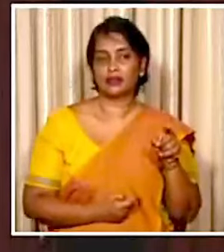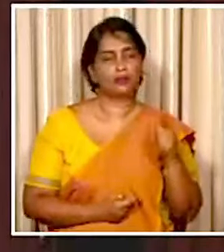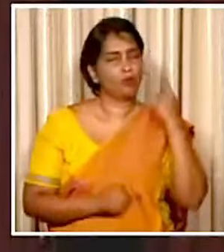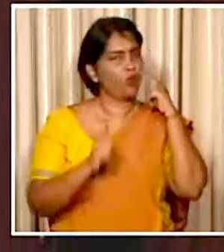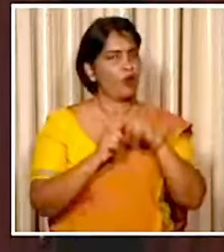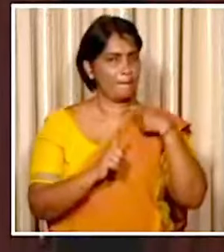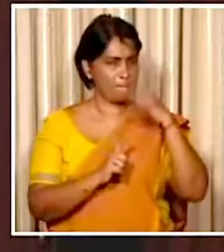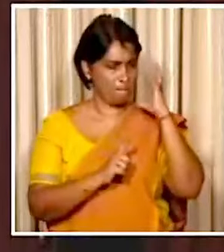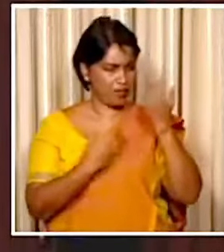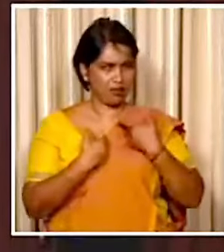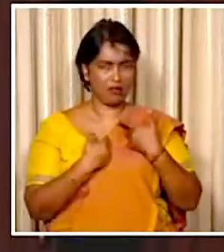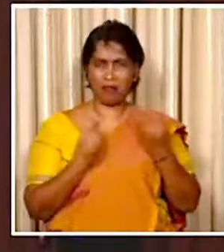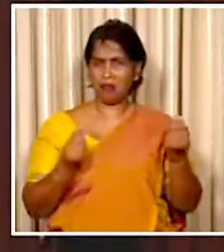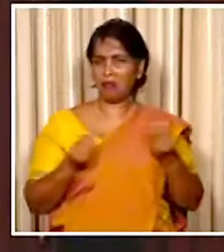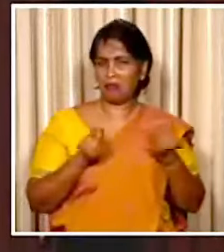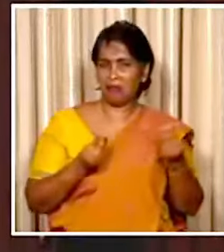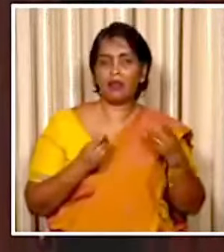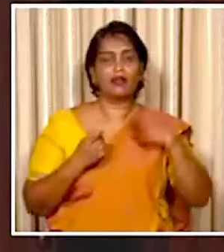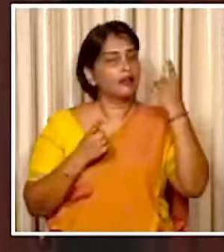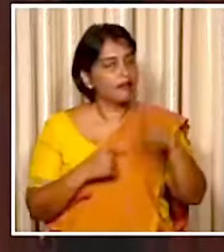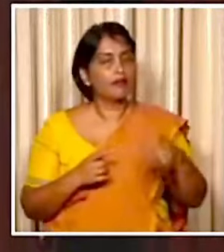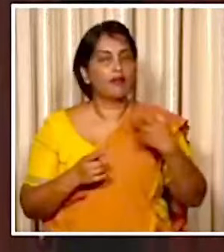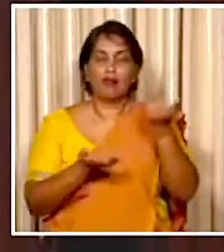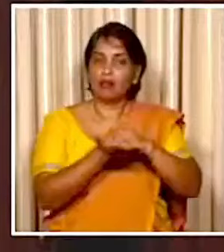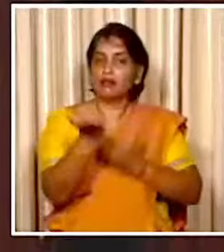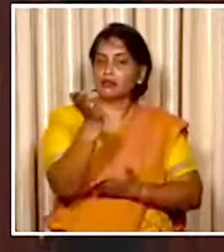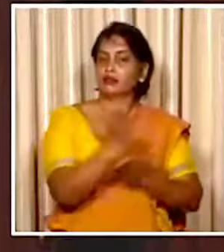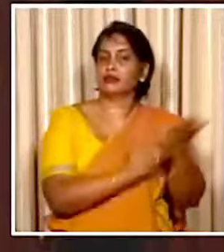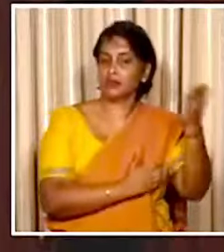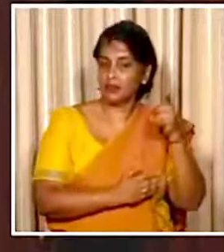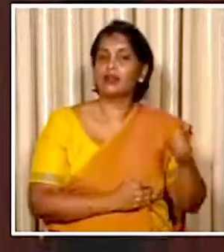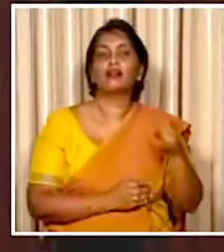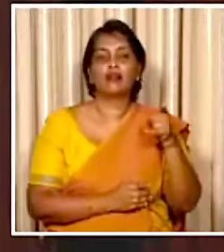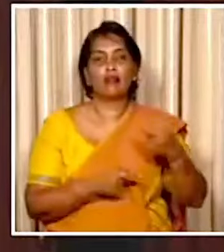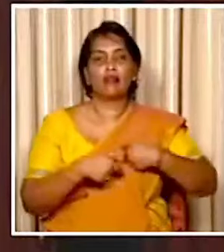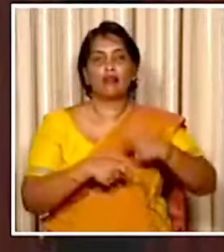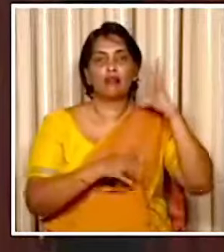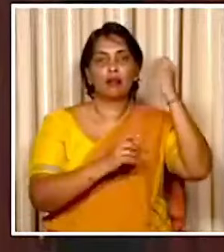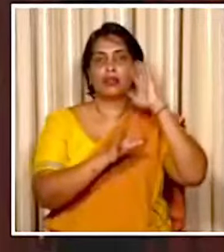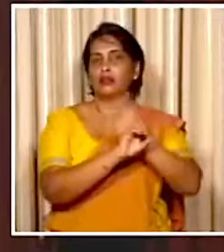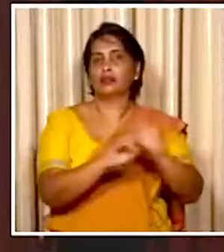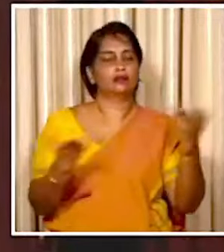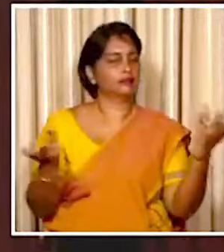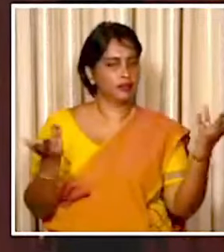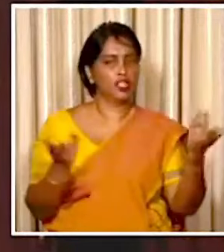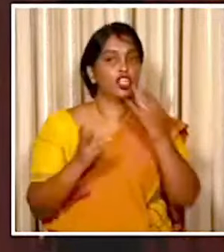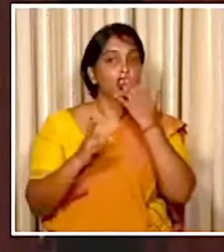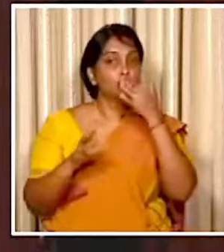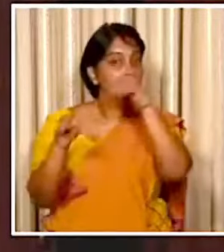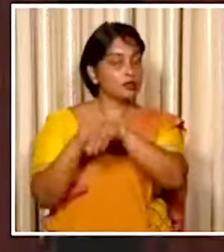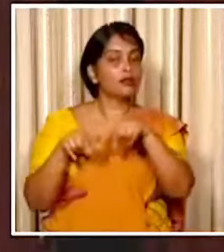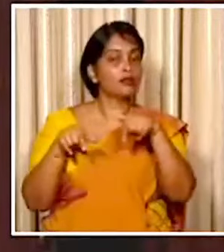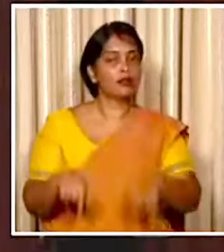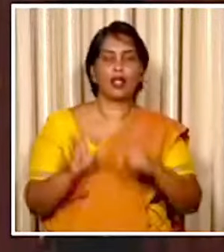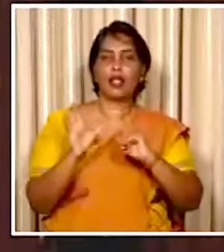පිළිබඳව සෑහීමකට පත් නොවන සිසුන්ගේ ඉල්ලීම ඉටු වෙලා ප්‍රතිඵල තාම නිකුත් වෙලා නැහැ. හැබැයි පාසල් පද්ධතිය මේ